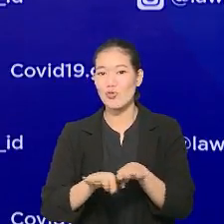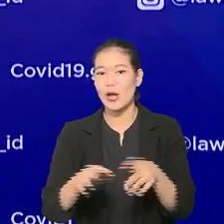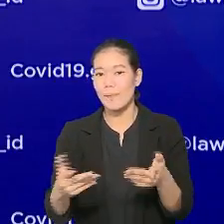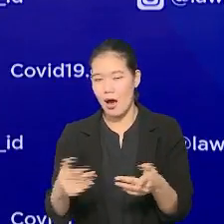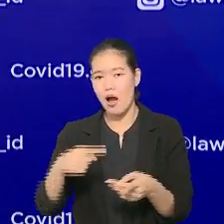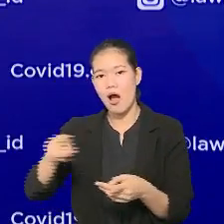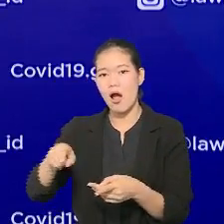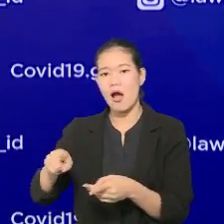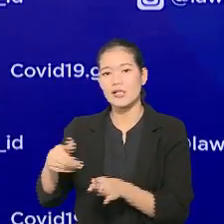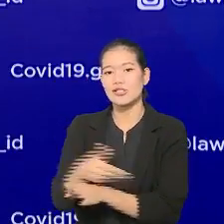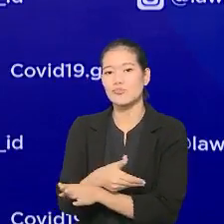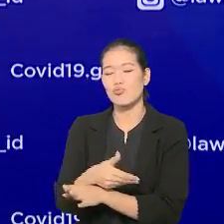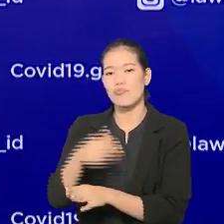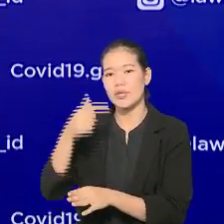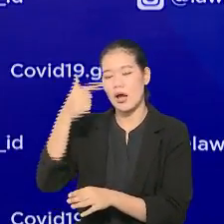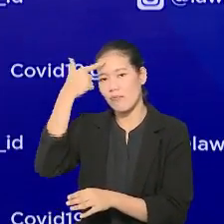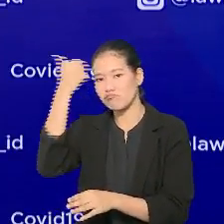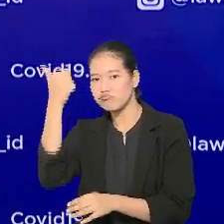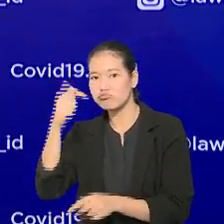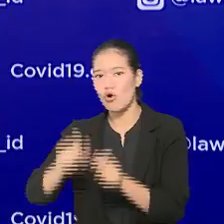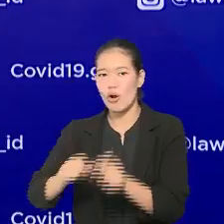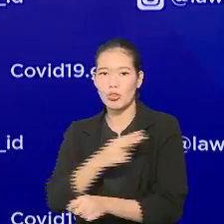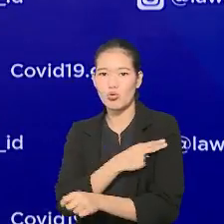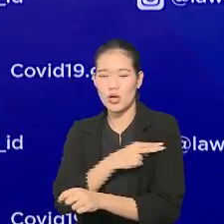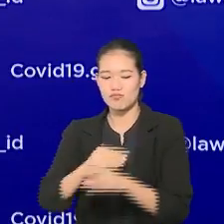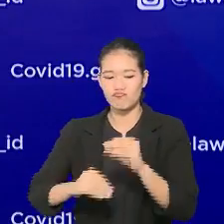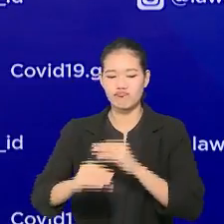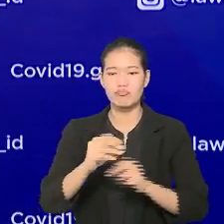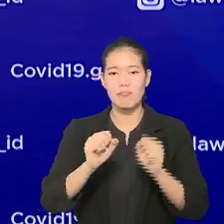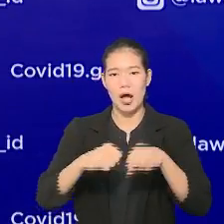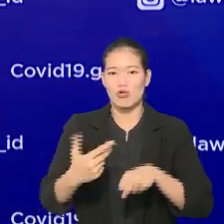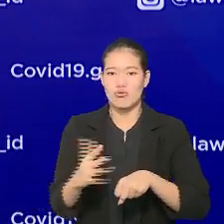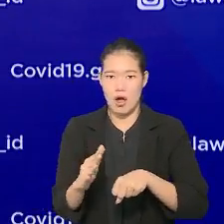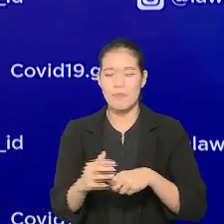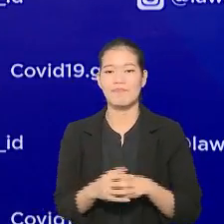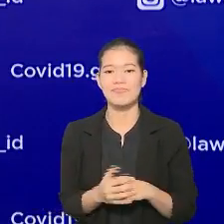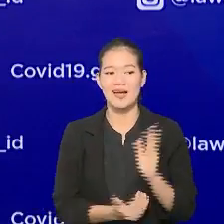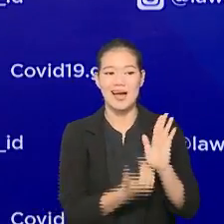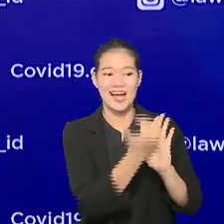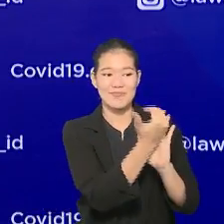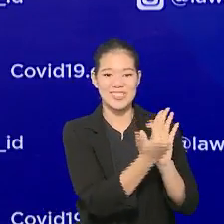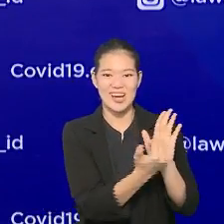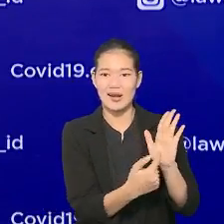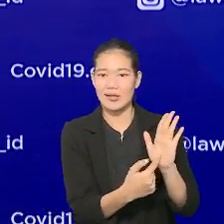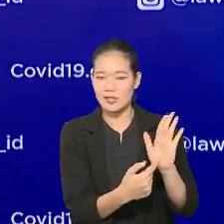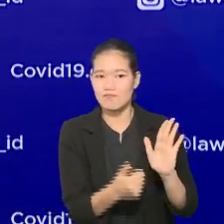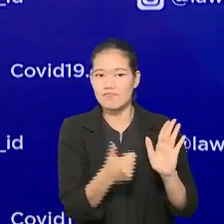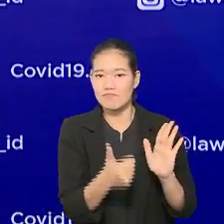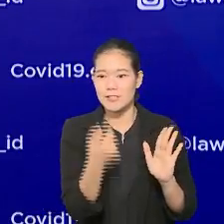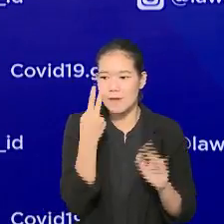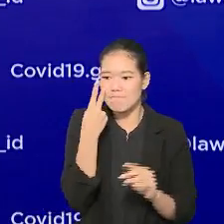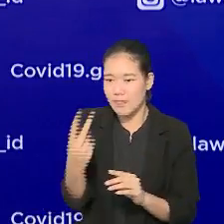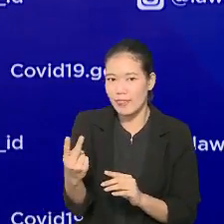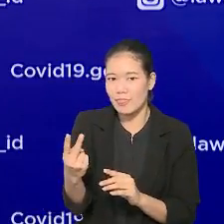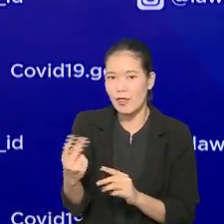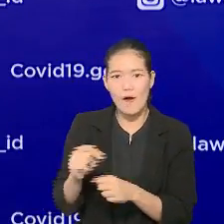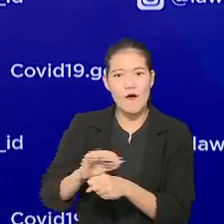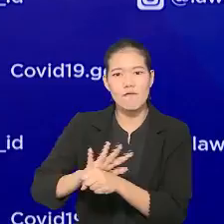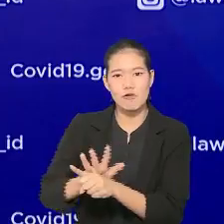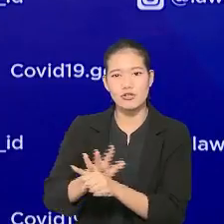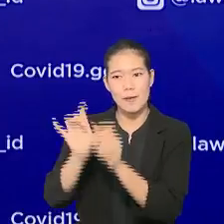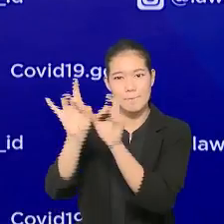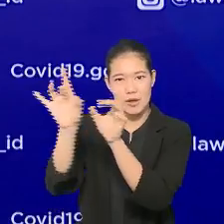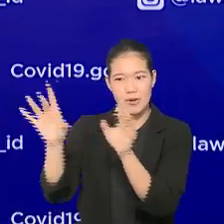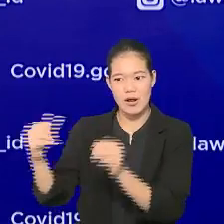masukan berbagai pakar dan petugas di lapangan. Kebijakan tersebut dapat dengan baik mendeteksi apapun varian yang masuk